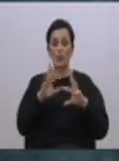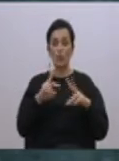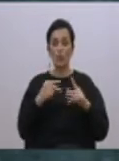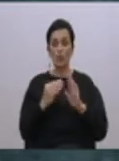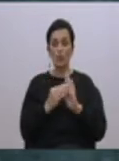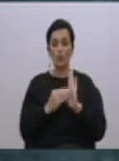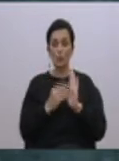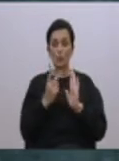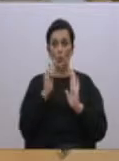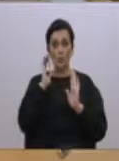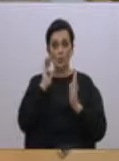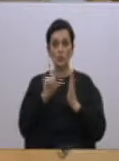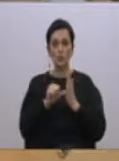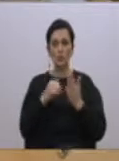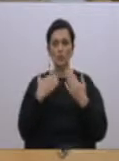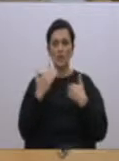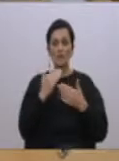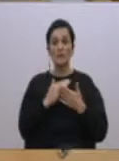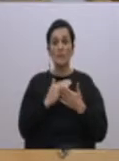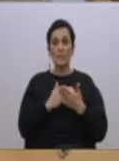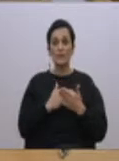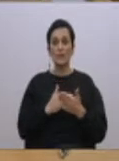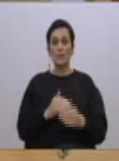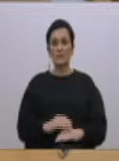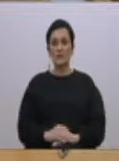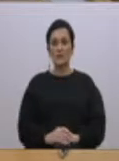cartul meuri mosmei tot ce atât când cisco regim.